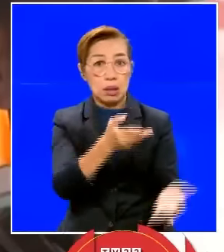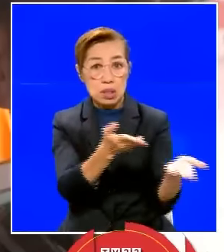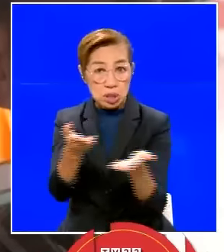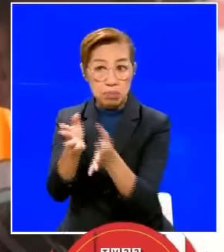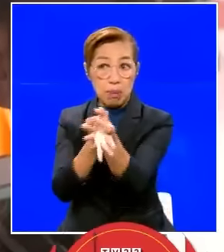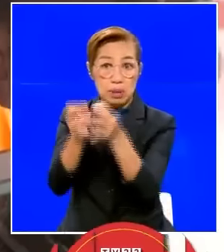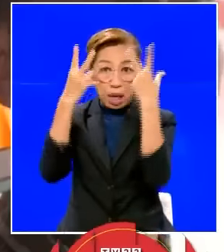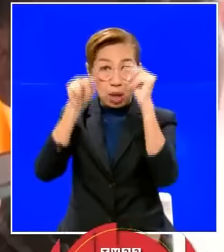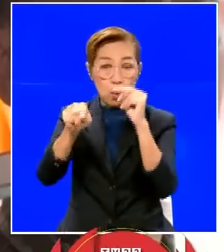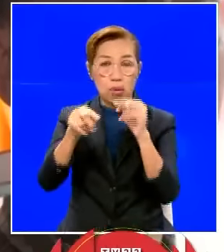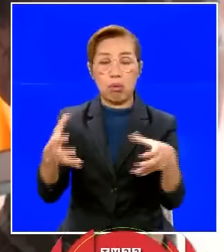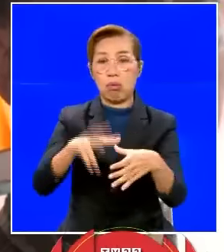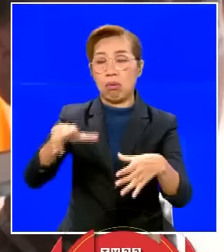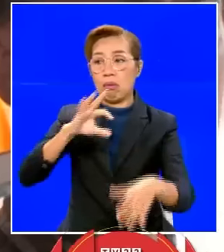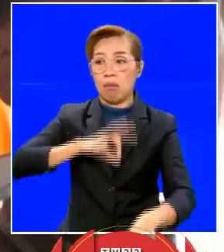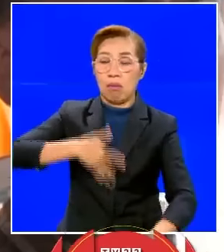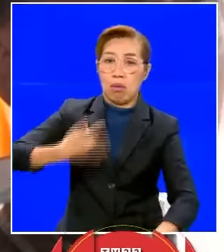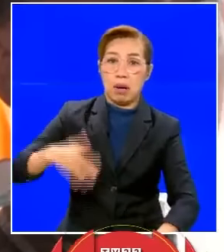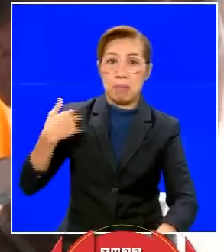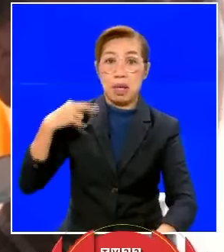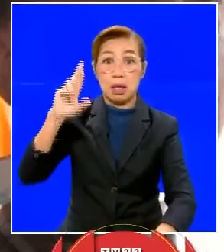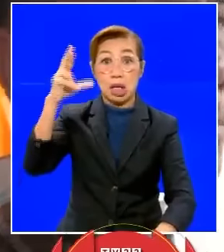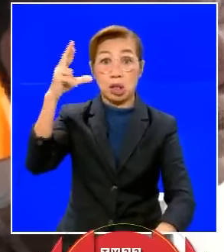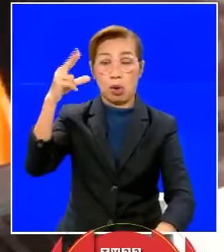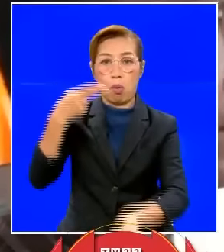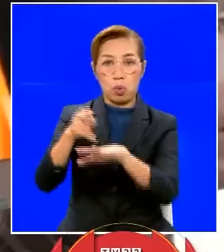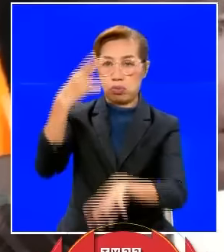ว่ามาอัดคลิปผ่าน TikTok เลยนะคะบอกว่